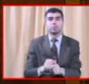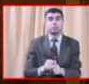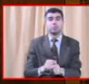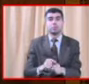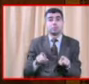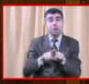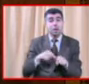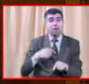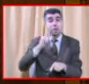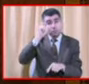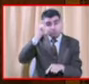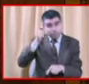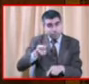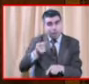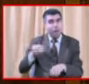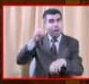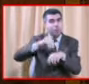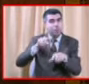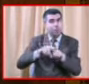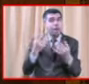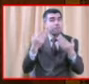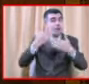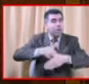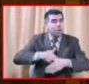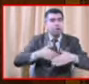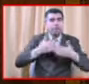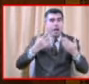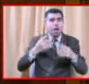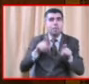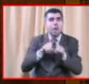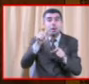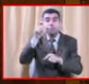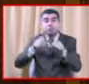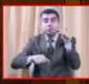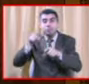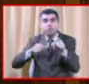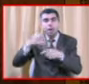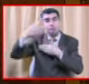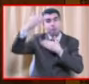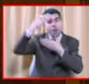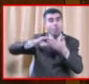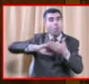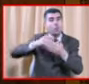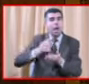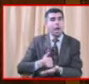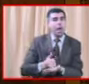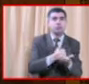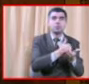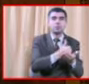خاصة لكل المصالح اللي كتجند ليلة نهار للحفاظ على سلامة الأشخاص والممتلكات،